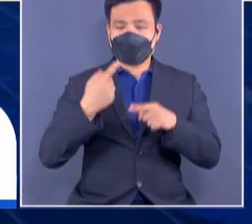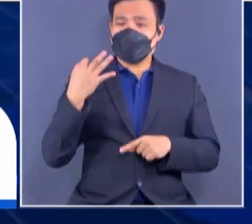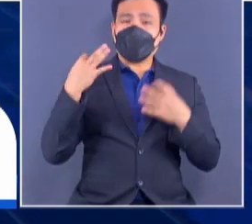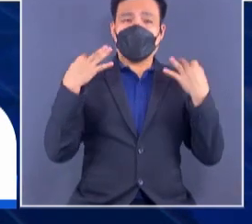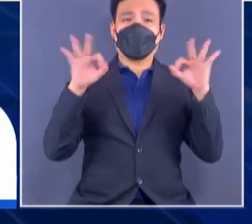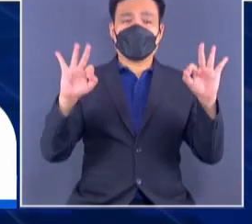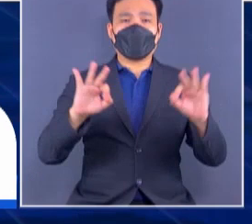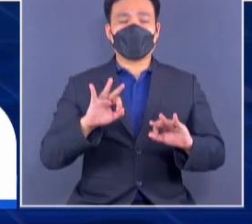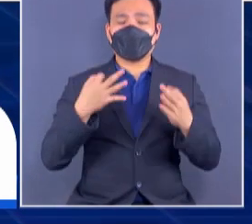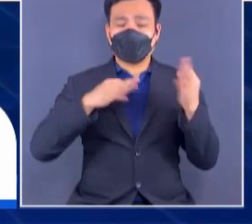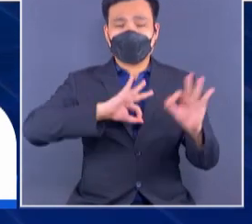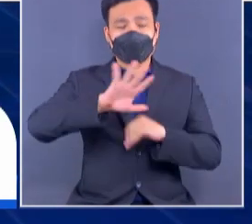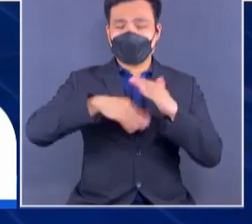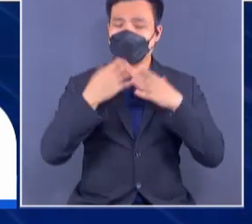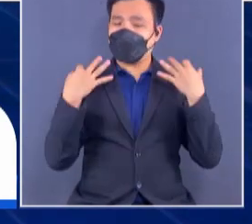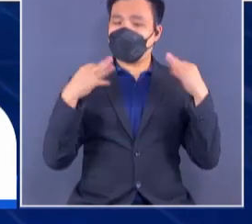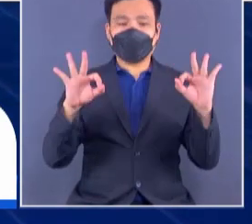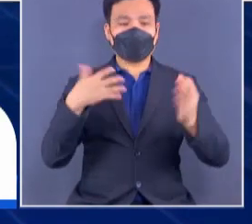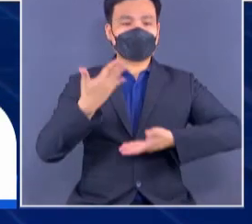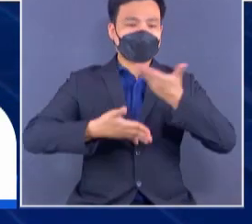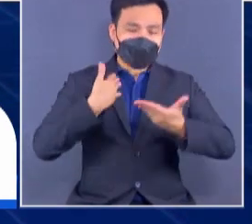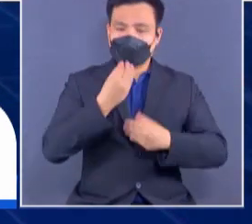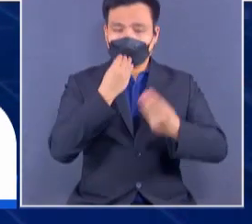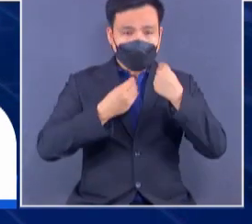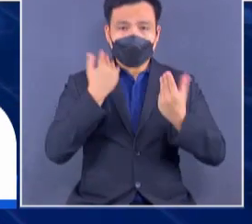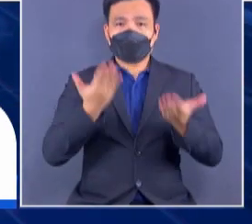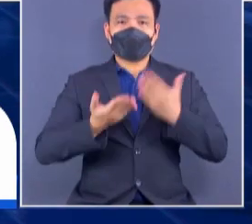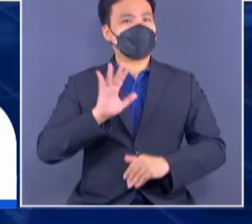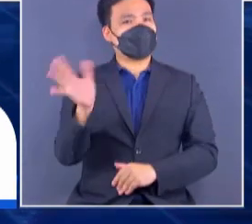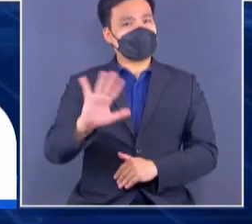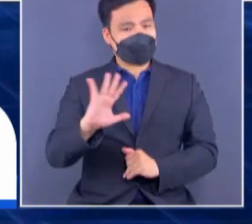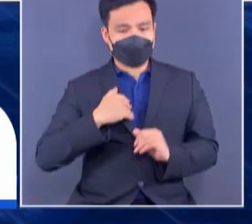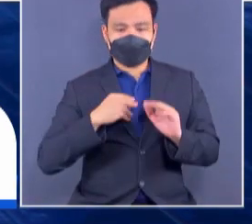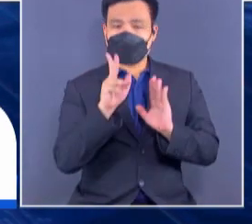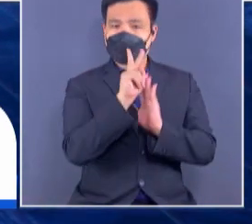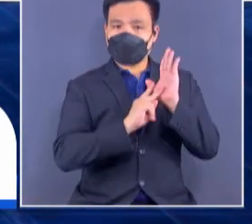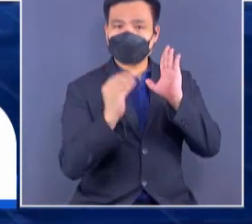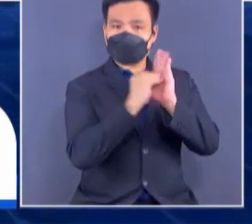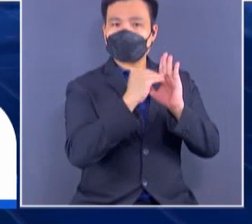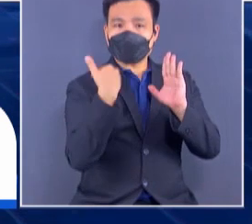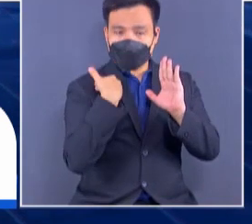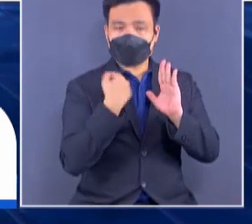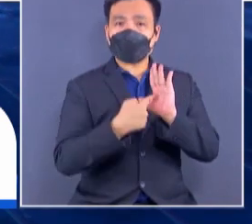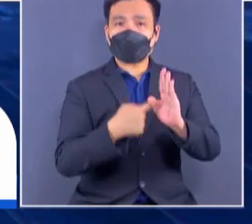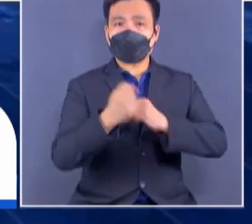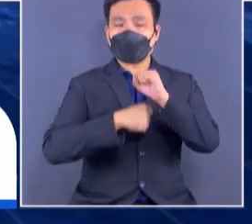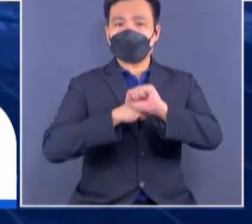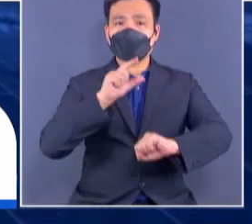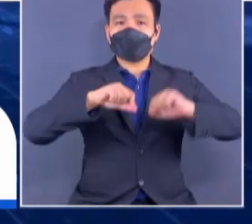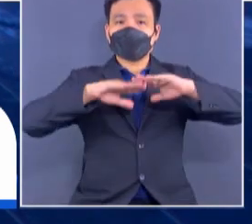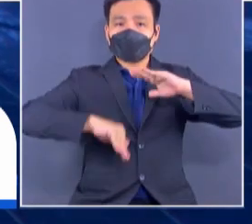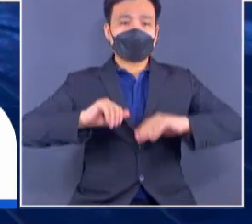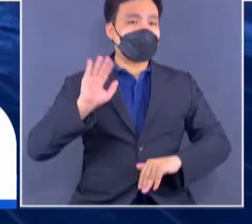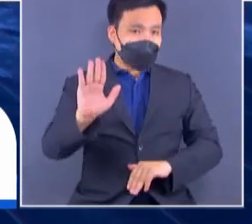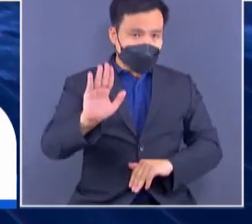รีสำหรับทุกกลุ่มนะสำหรับกลุ่มอายุต่ำกว่า20ปีนี่ห้ามใช้ประโยชน์จากกัญชาในทุกกรณีนะครับและมีผลการศึกษาวิจัยออกมาแล้วว่